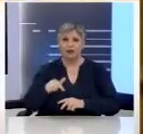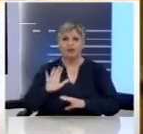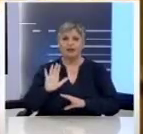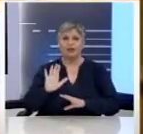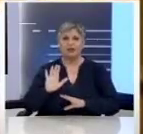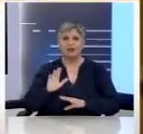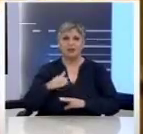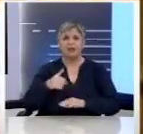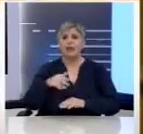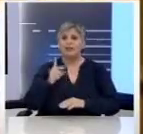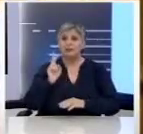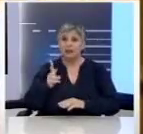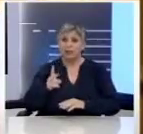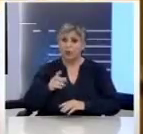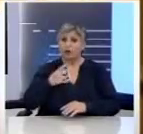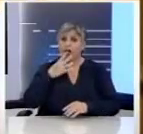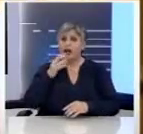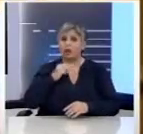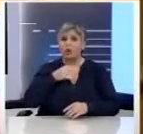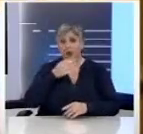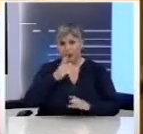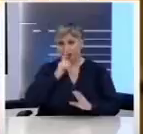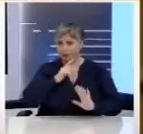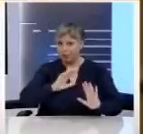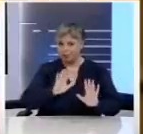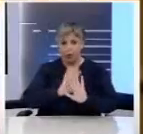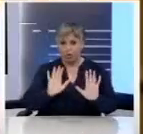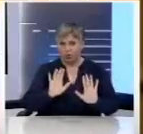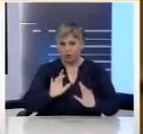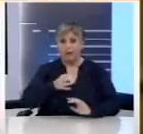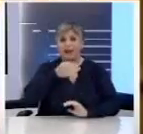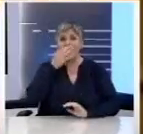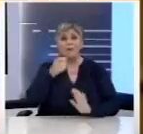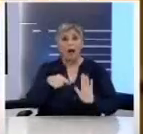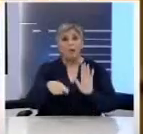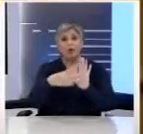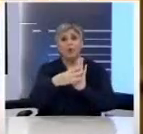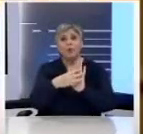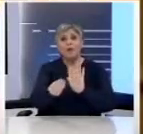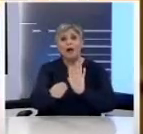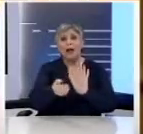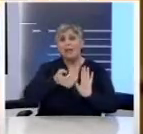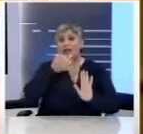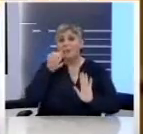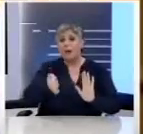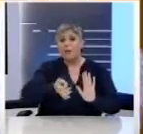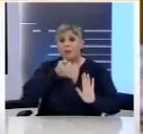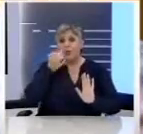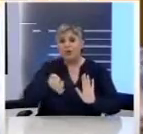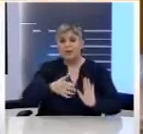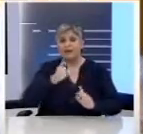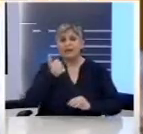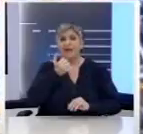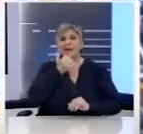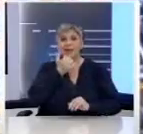αυτό. Σας εγκάλεσα για την επιλογή σας να δώσετε αυτό το παράδειγμα. Καταλαβαίνετε τι κάνετε.